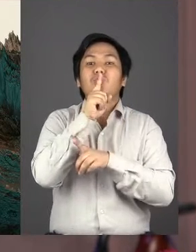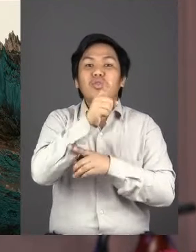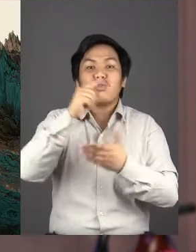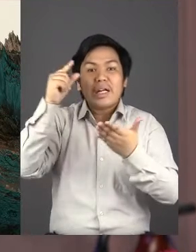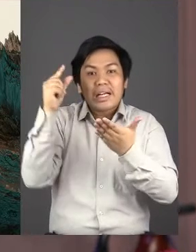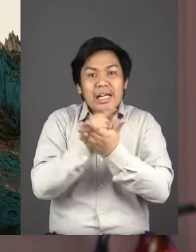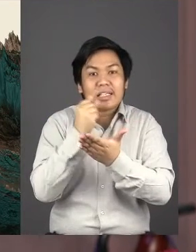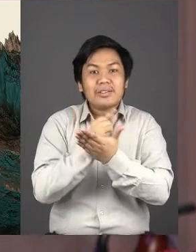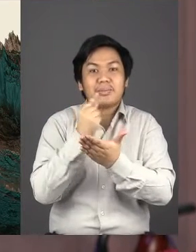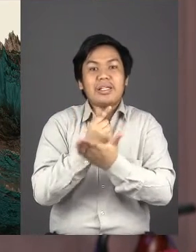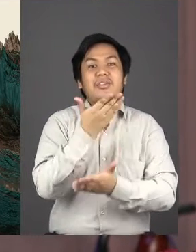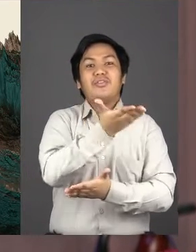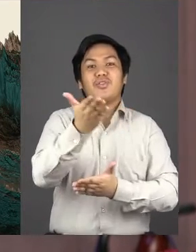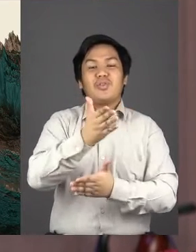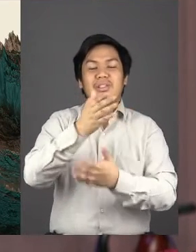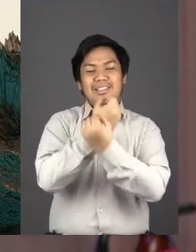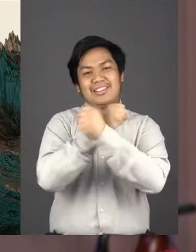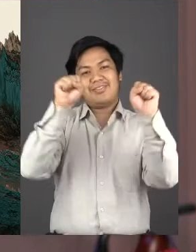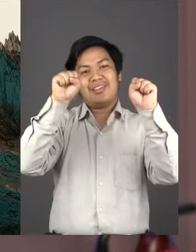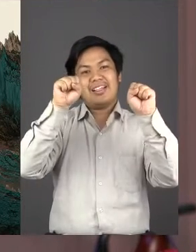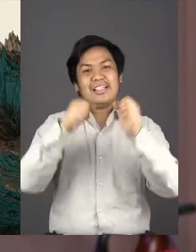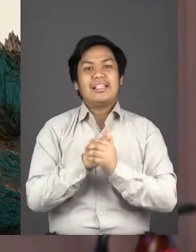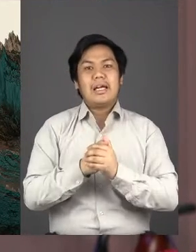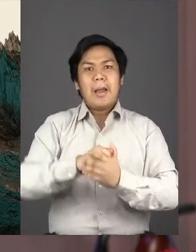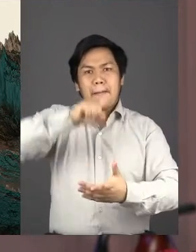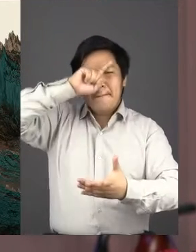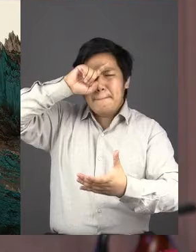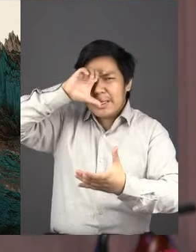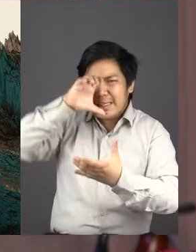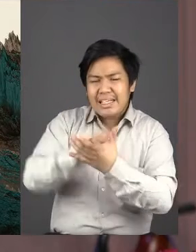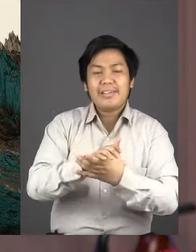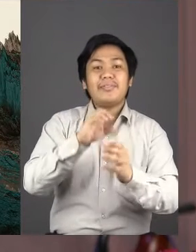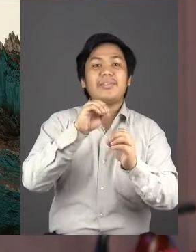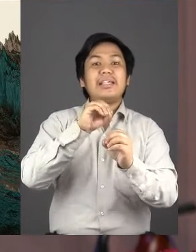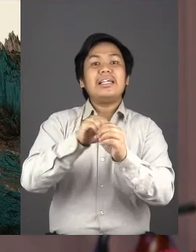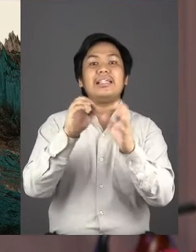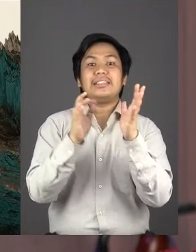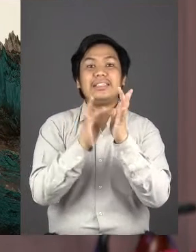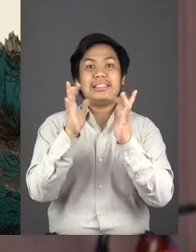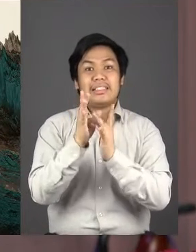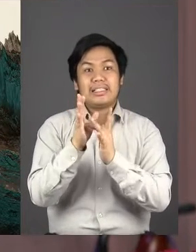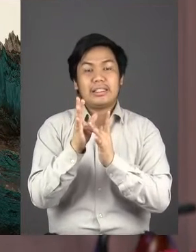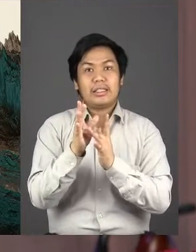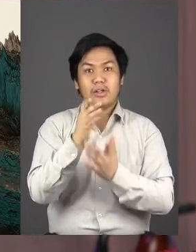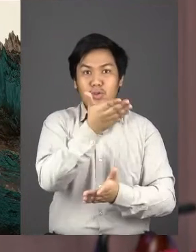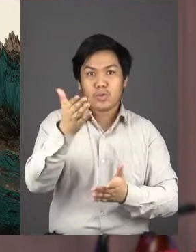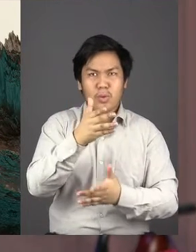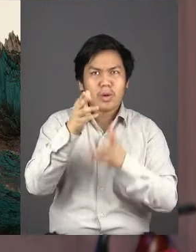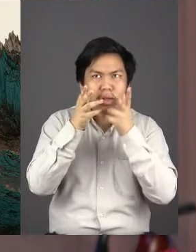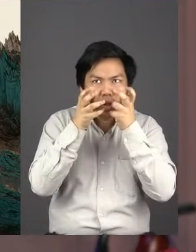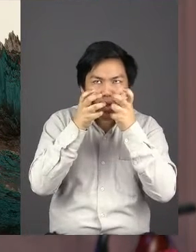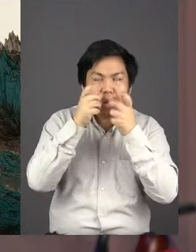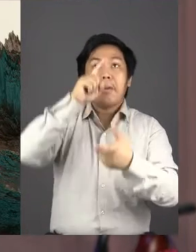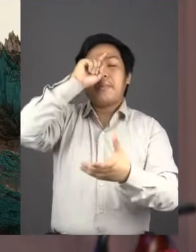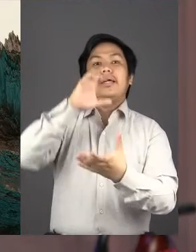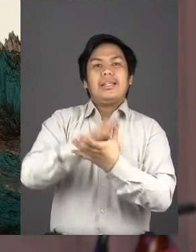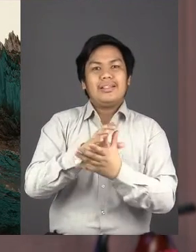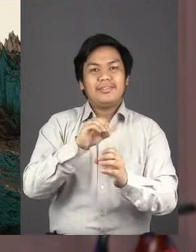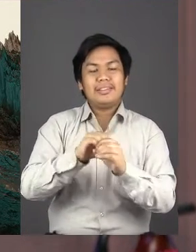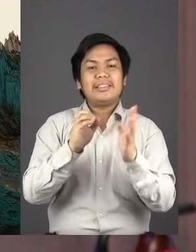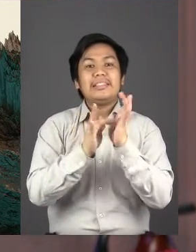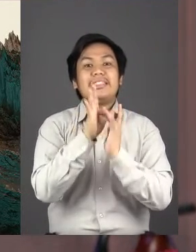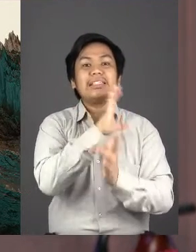gospel of your salvation, and believed in Him. So when you heard and believed, you